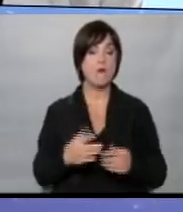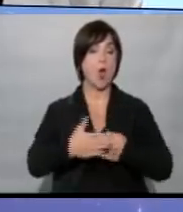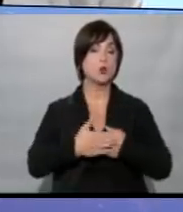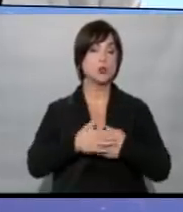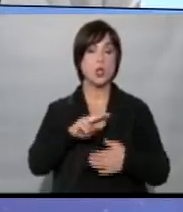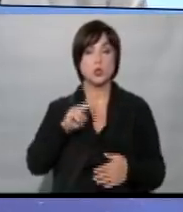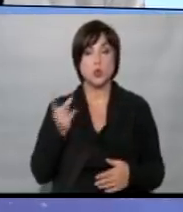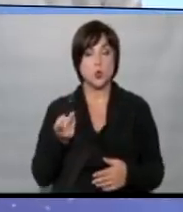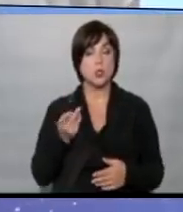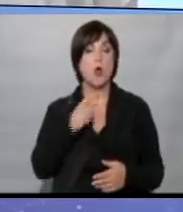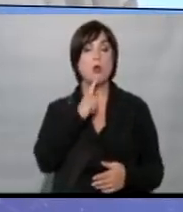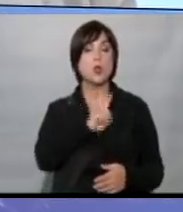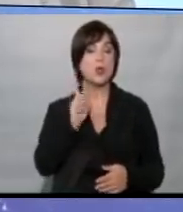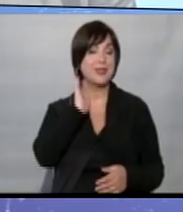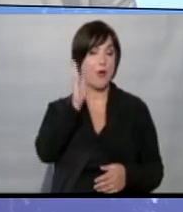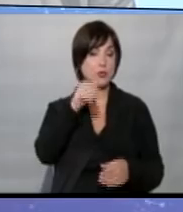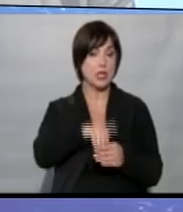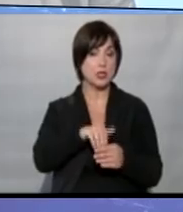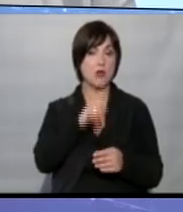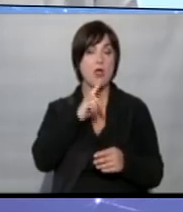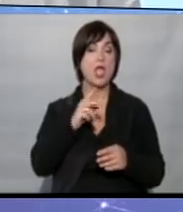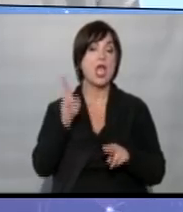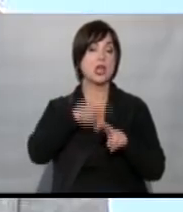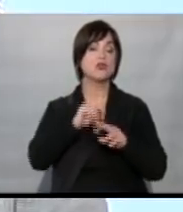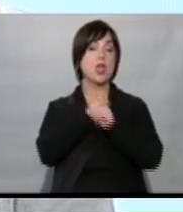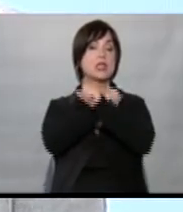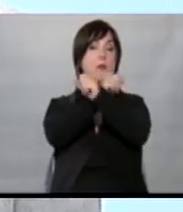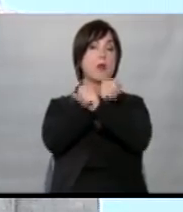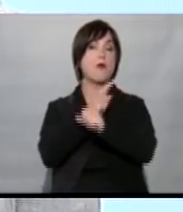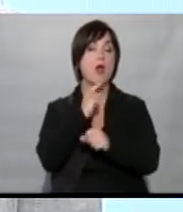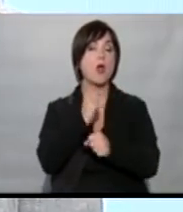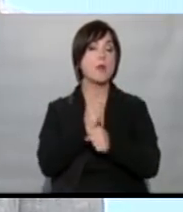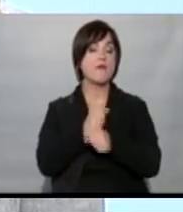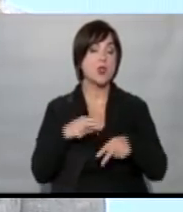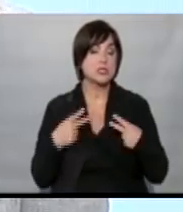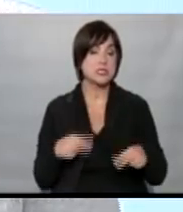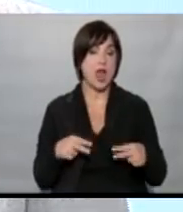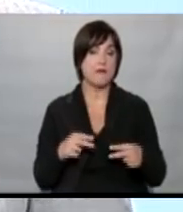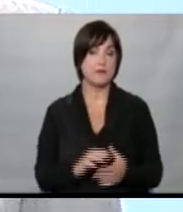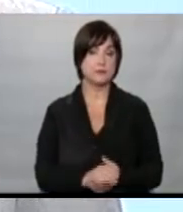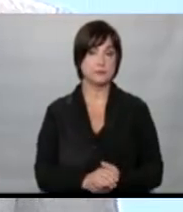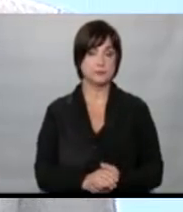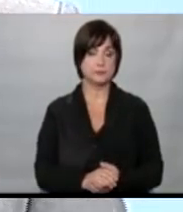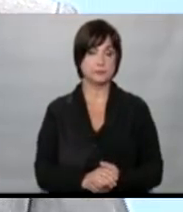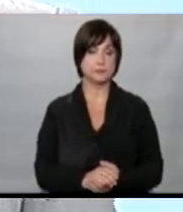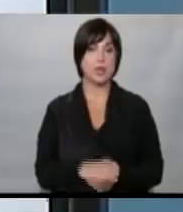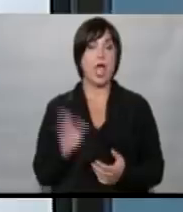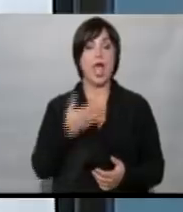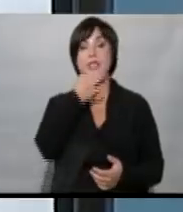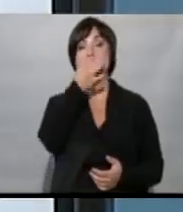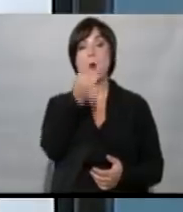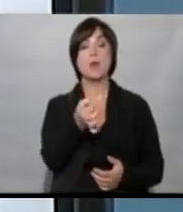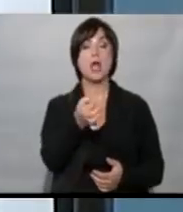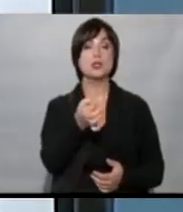на останатите. Оној што не излегува, што решава да бойкотира, повеќе тоа го прави од страф. Добро, да го прашаме, ајде да го прашаме